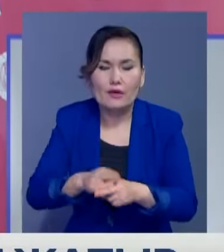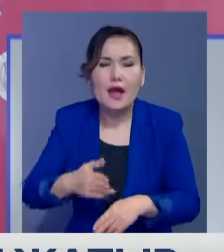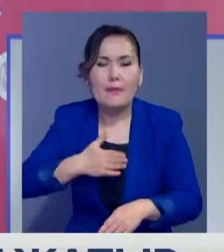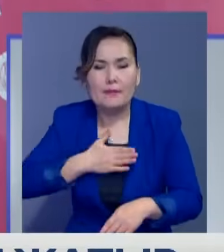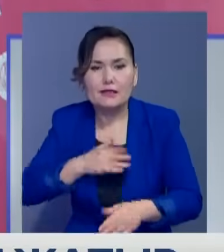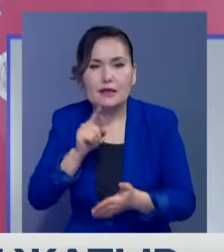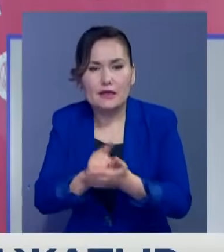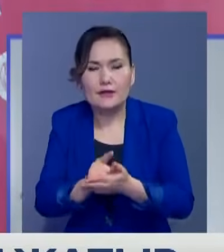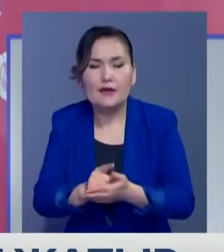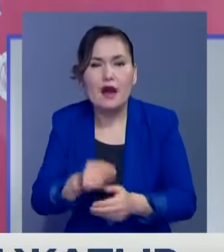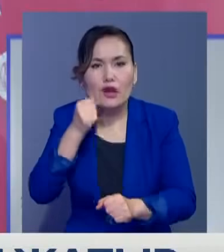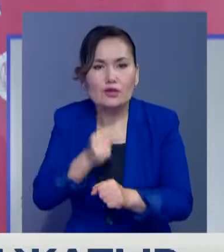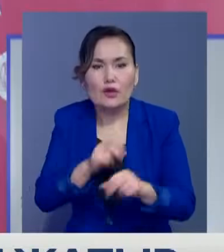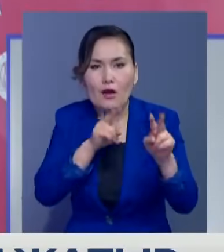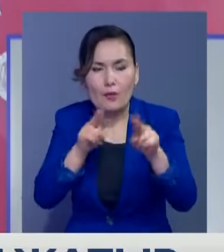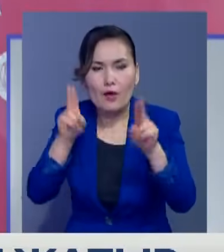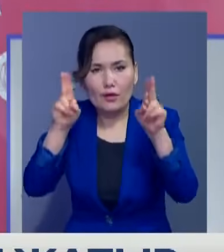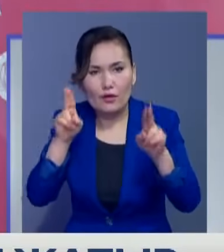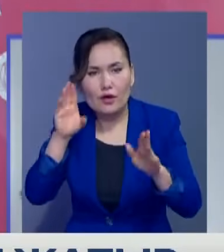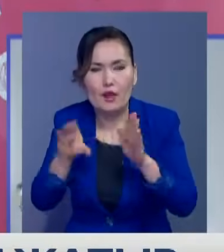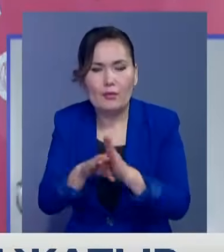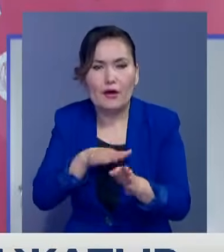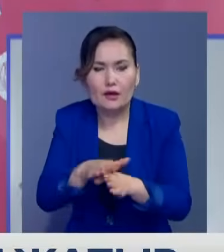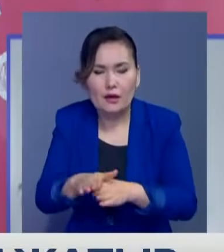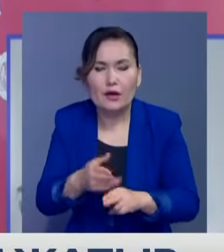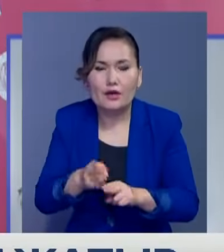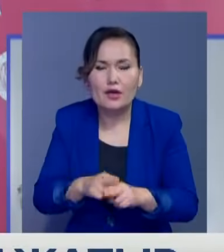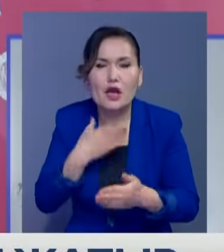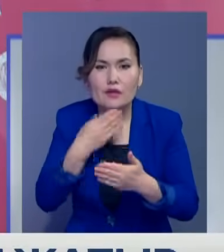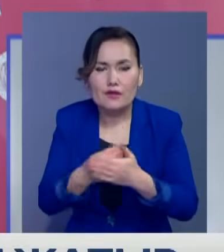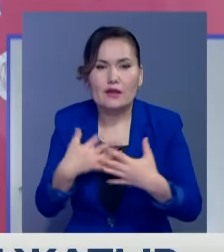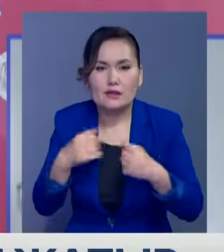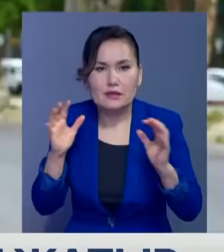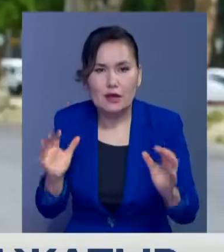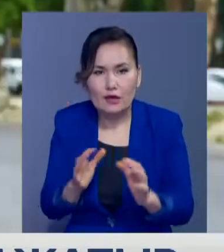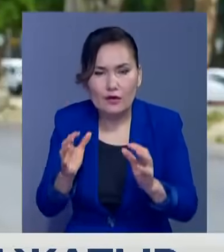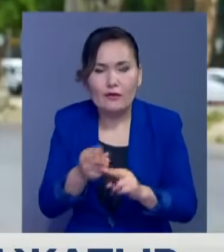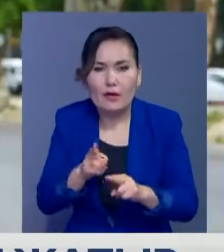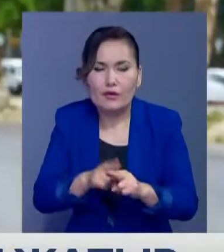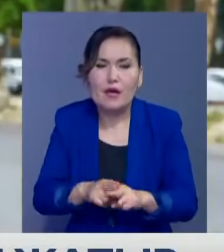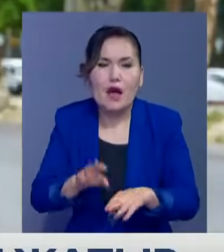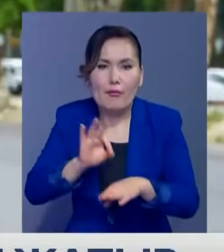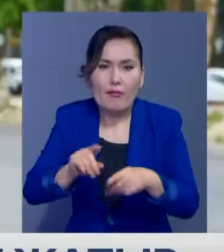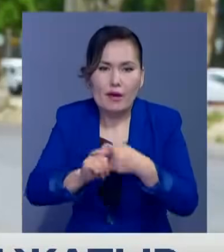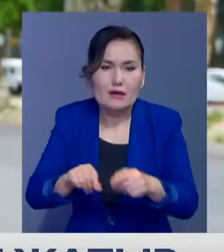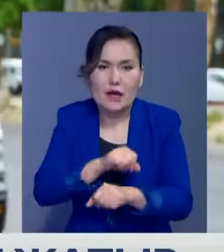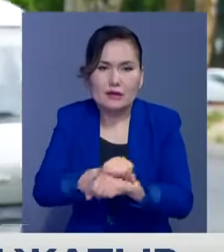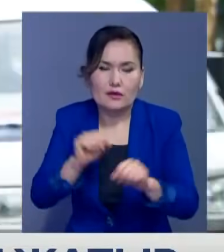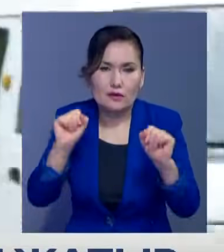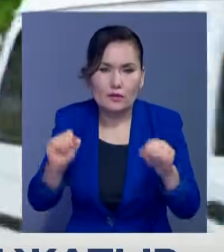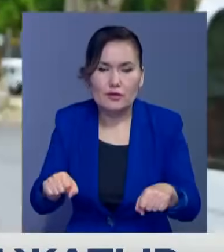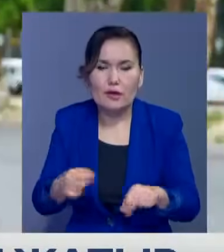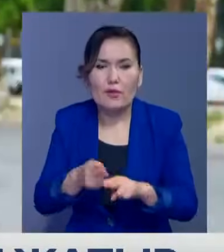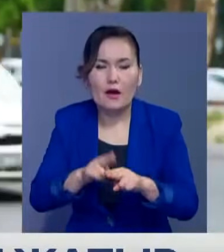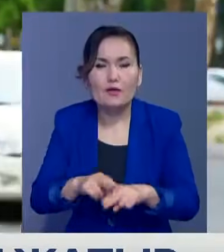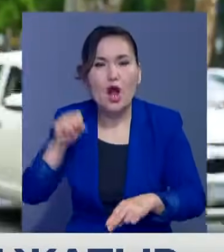қатаң шаралар қолданып, өзін-өзі оқшалау режимін сақтау арқылы ғана қауіпті індетке төтеп бере аламыз. Бүгінде бұл елдің белігі карантин